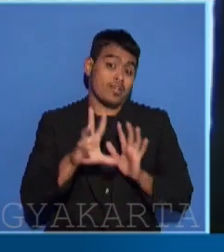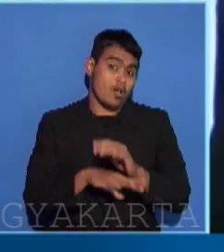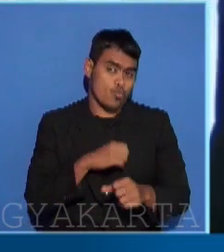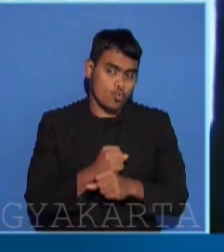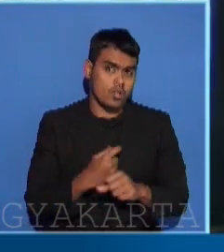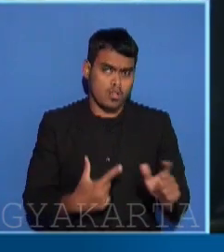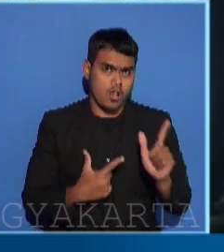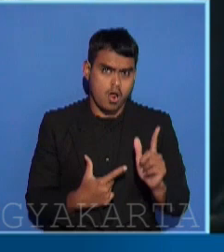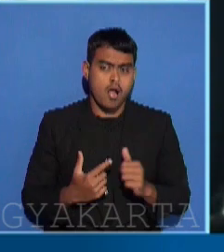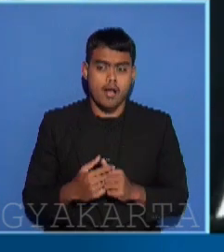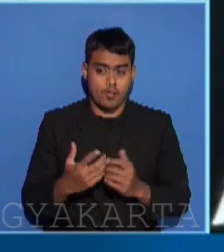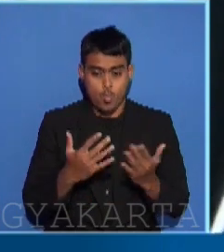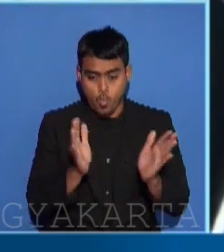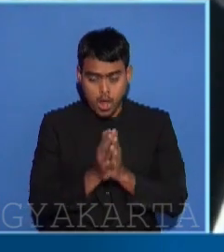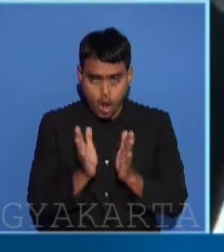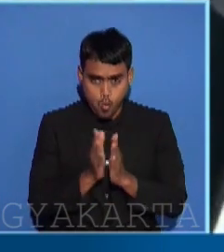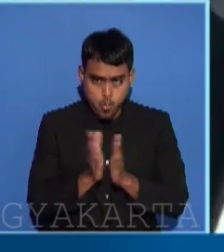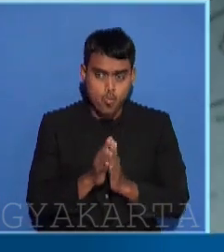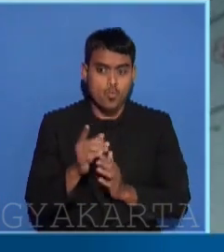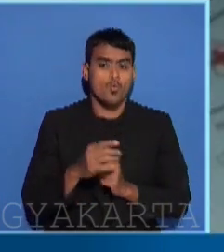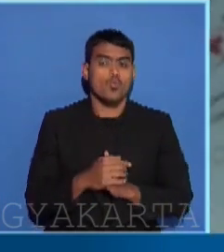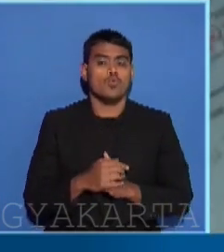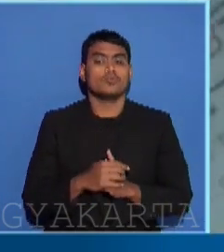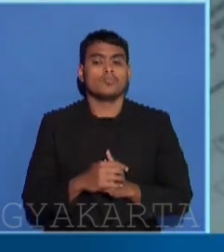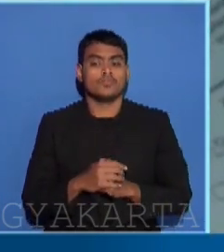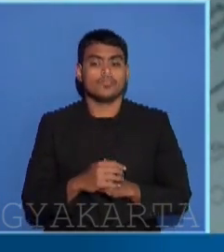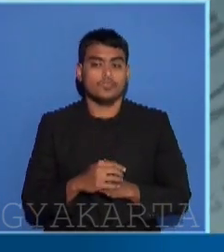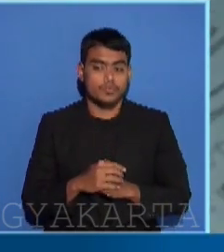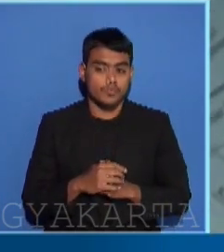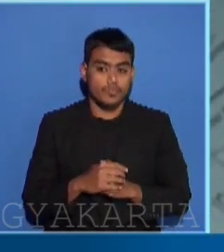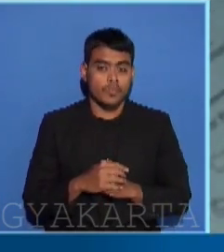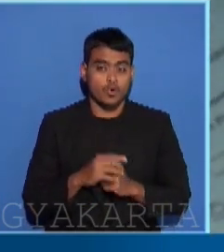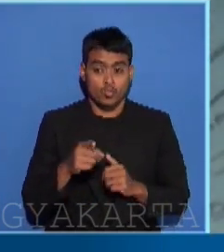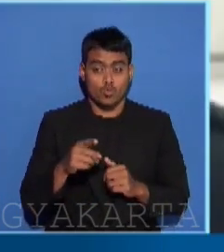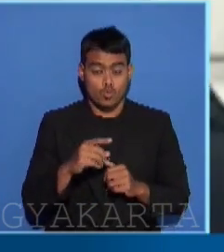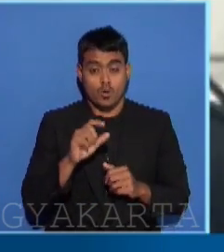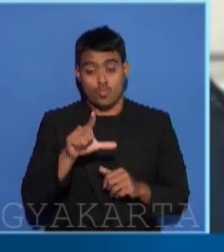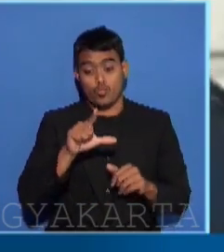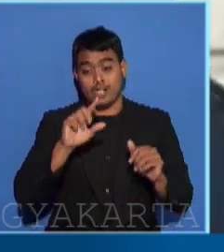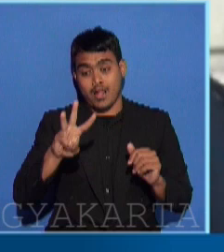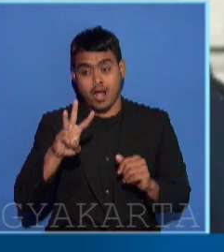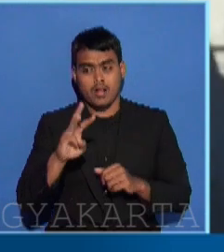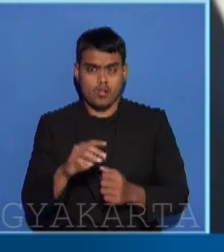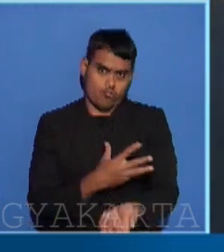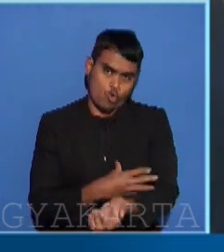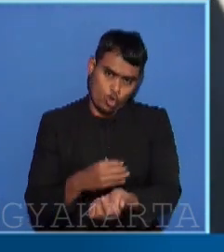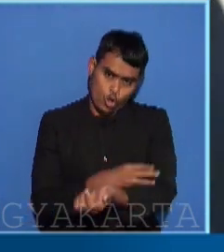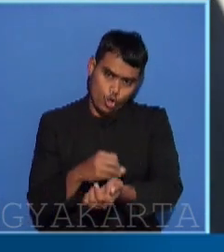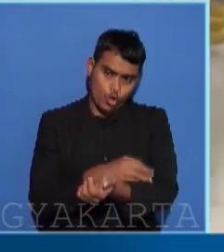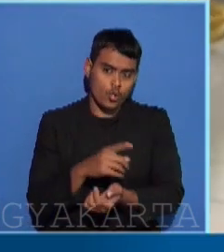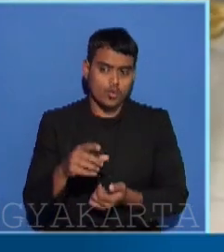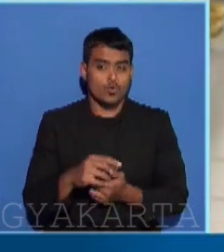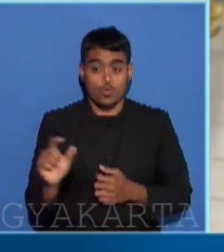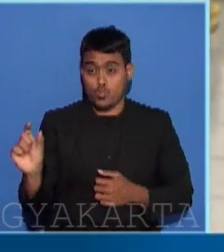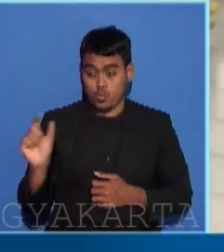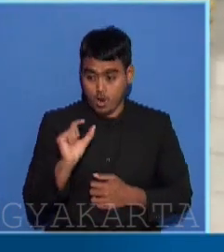sekaligus hari jadi Kodam 4 Diponegoro ke-73. Untuk kegiatan donor darah dilaksanakan dengan mengundang peserta